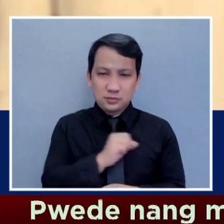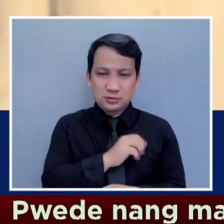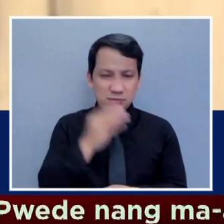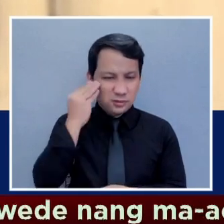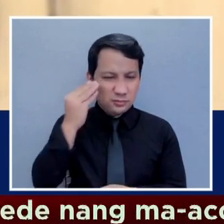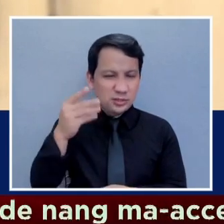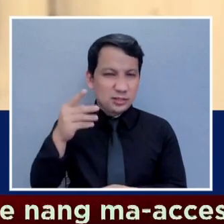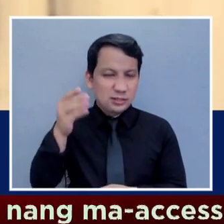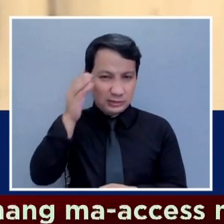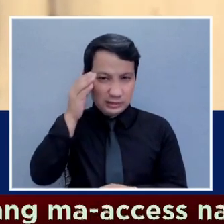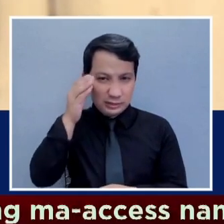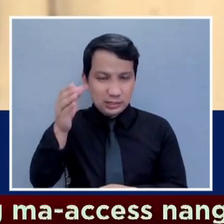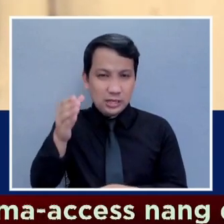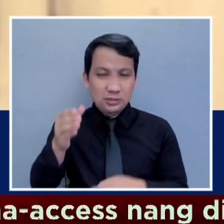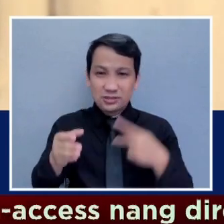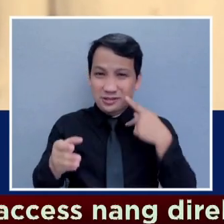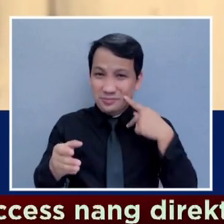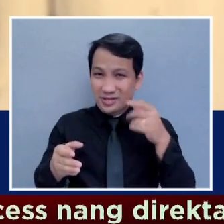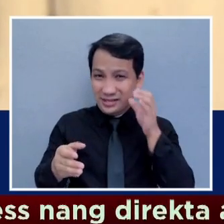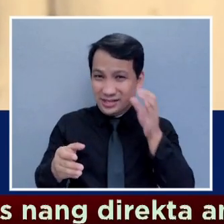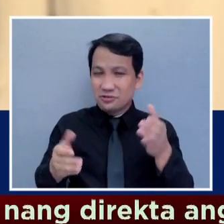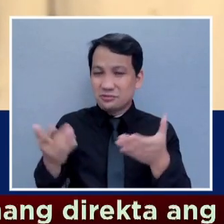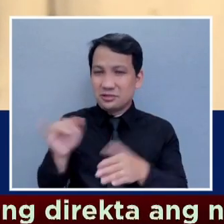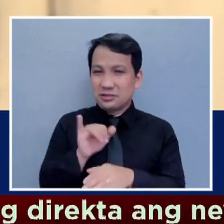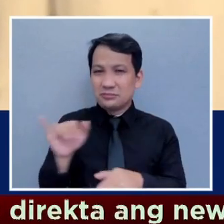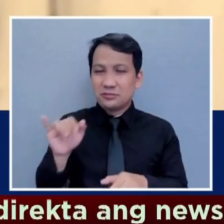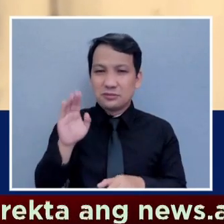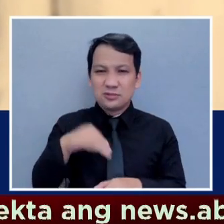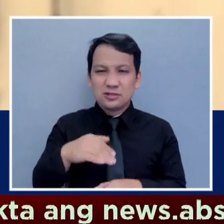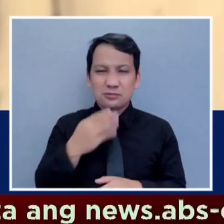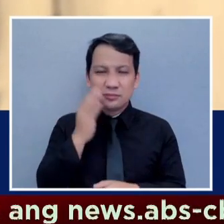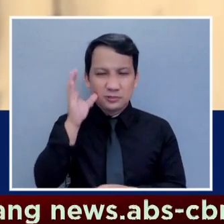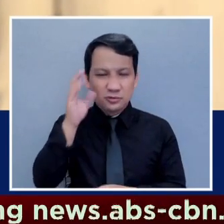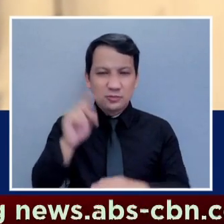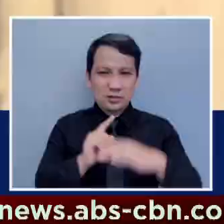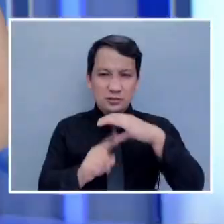Cayetano. Sharian Torres, ABS-CBN News.